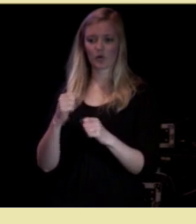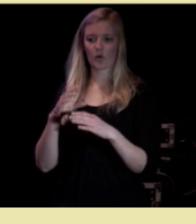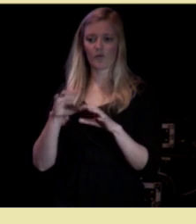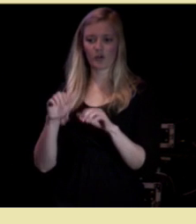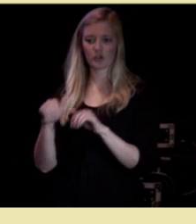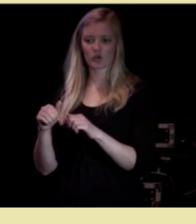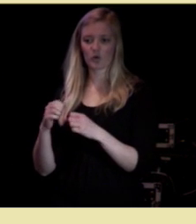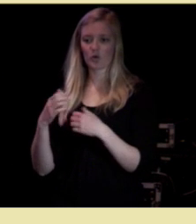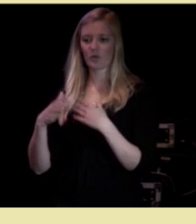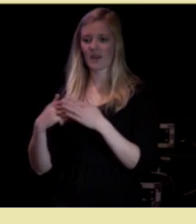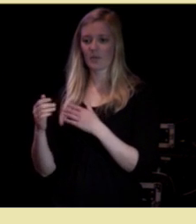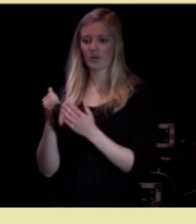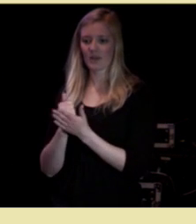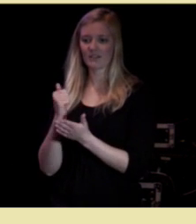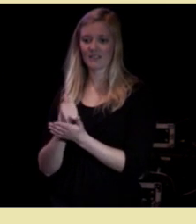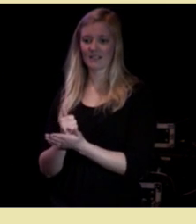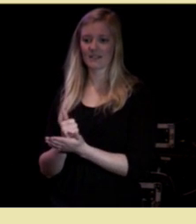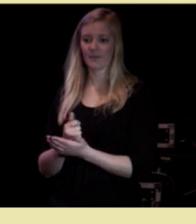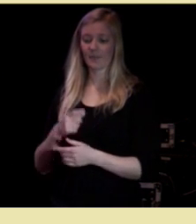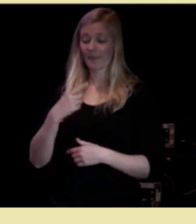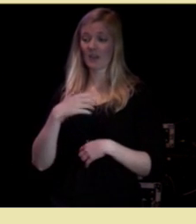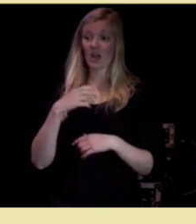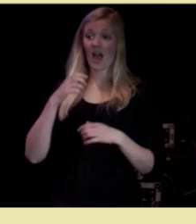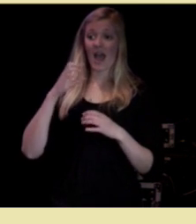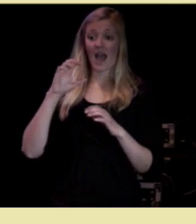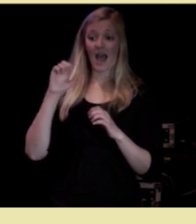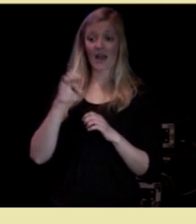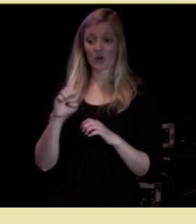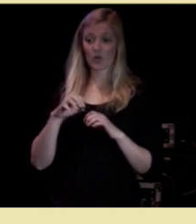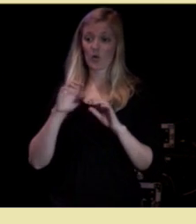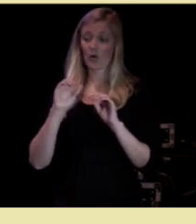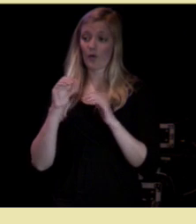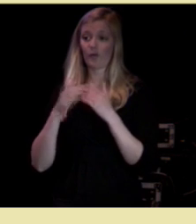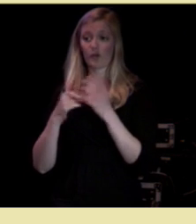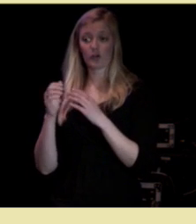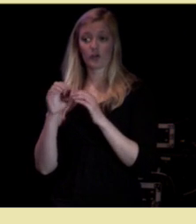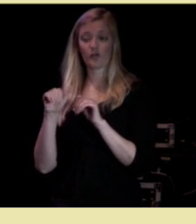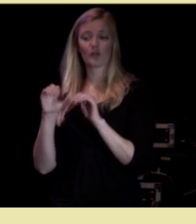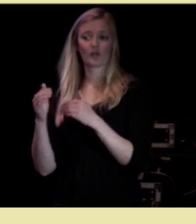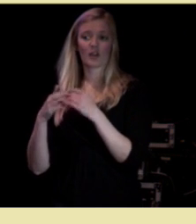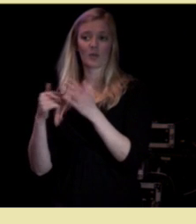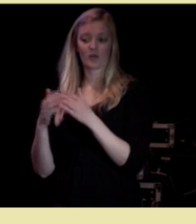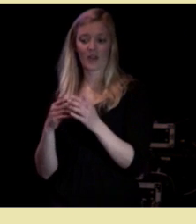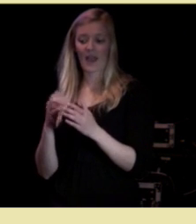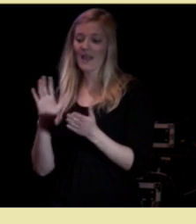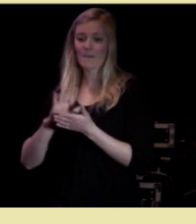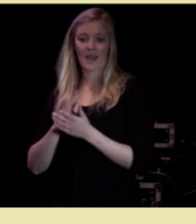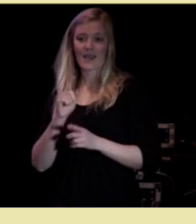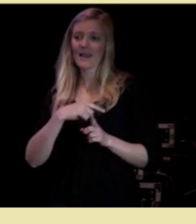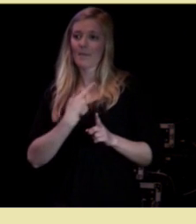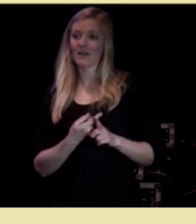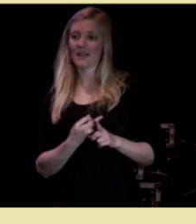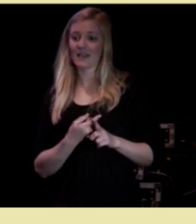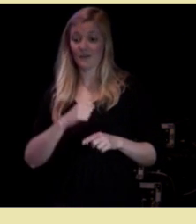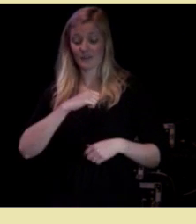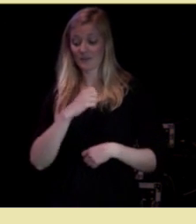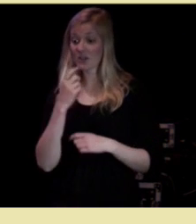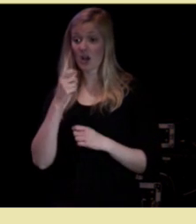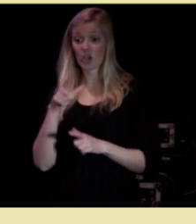utenom at ergo- og fysioterapeutene motorene I rehabilitering. Skal vi lykkes, og